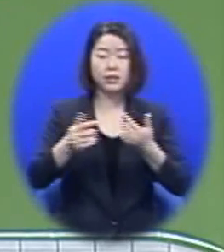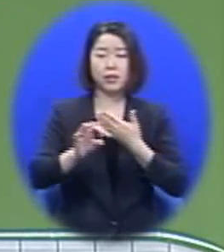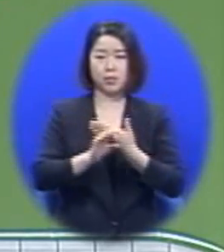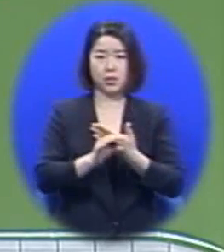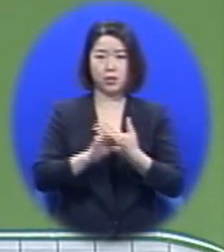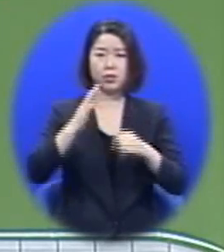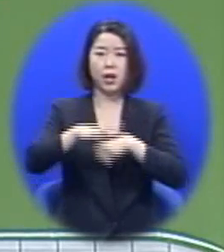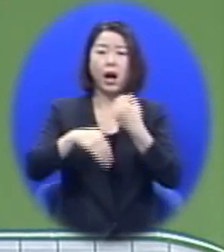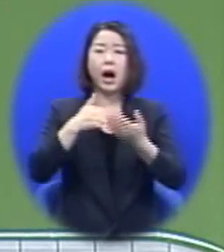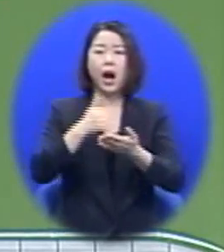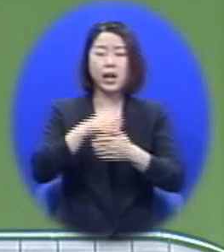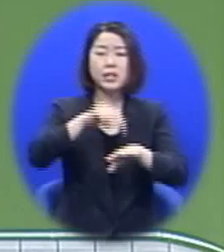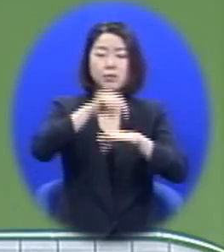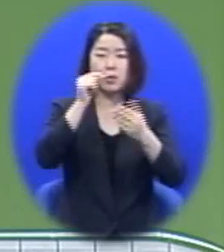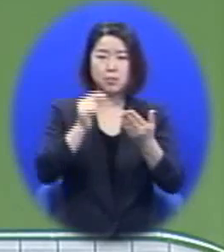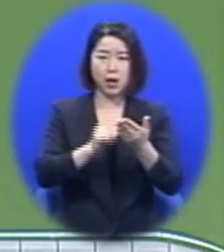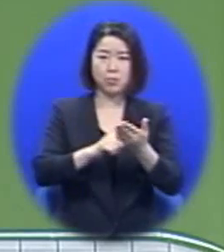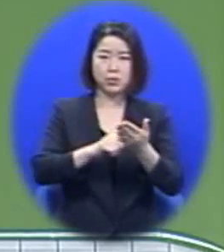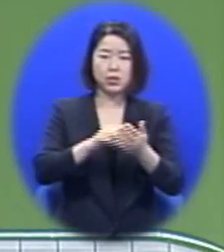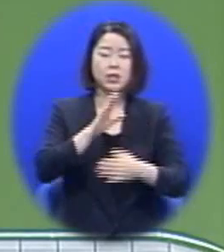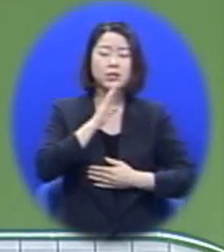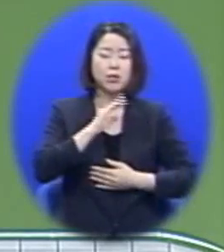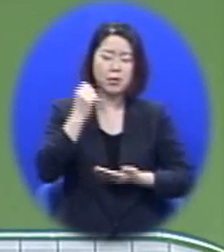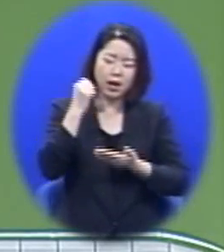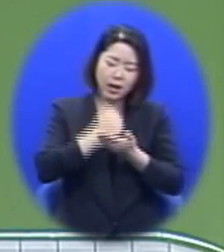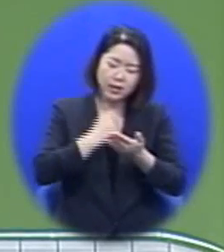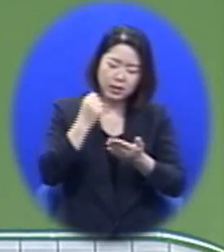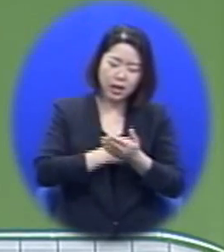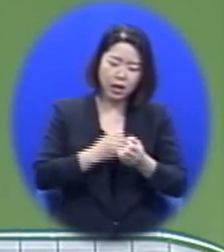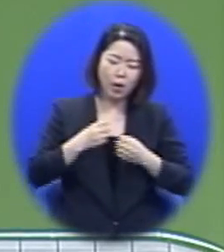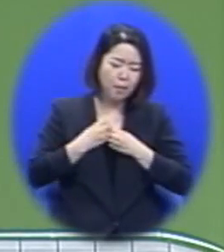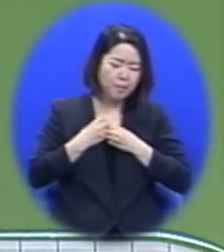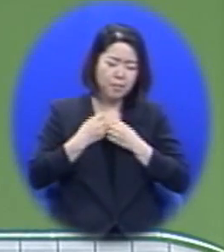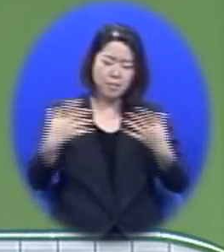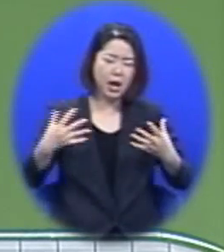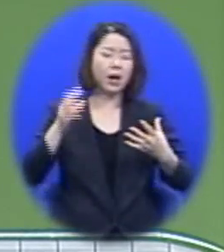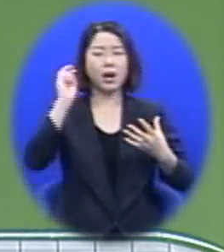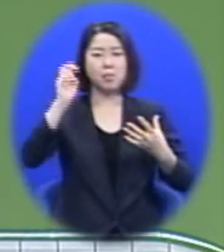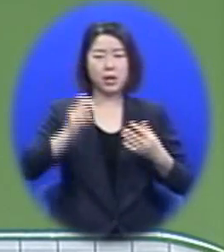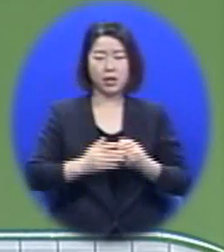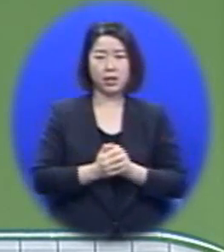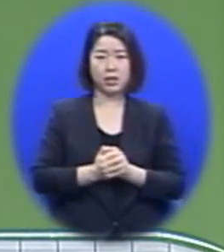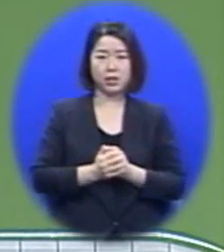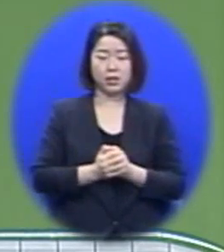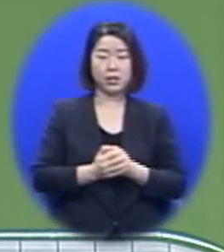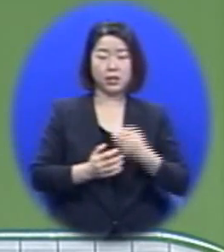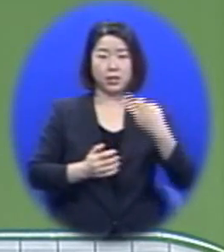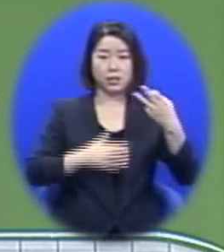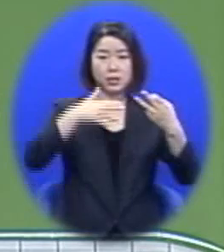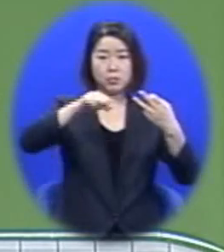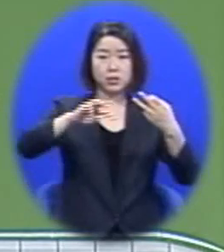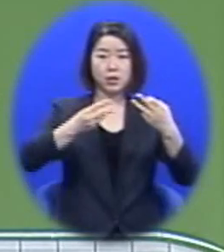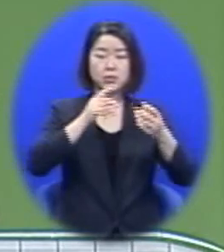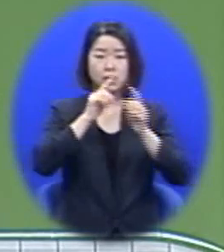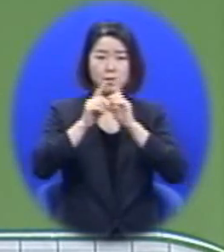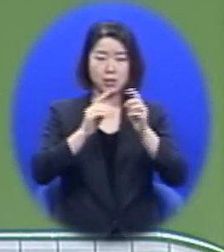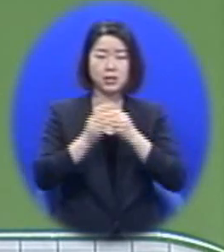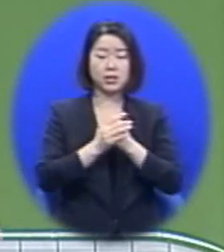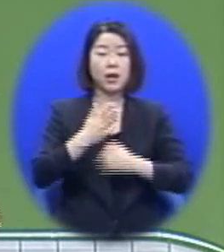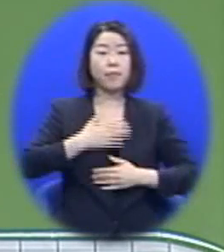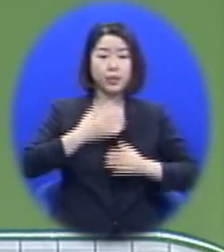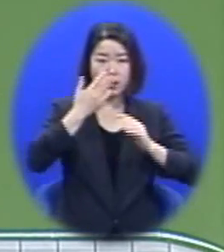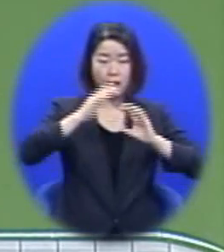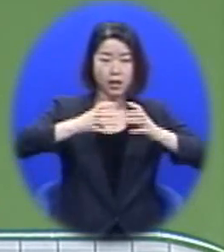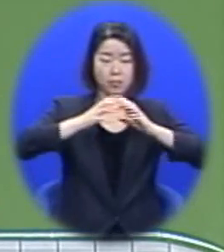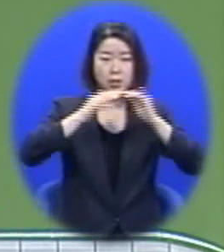하나님의 마음은 정말 안타까워서 터지는 것 같은 거예요. 13절 말씀입니다. 나의 백성